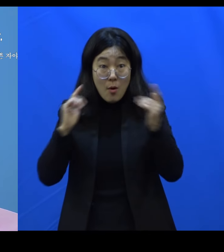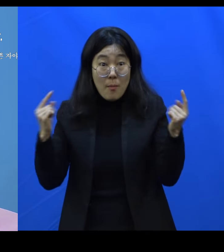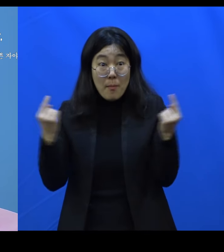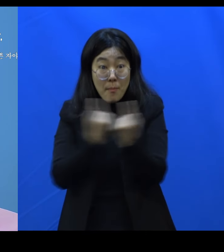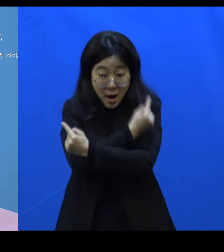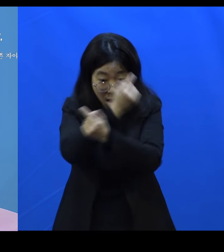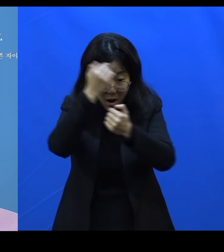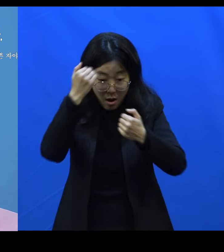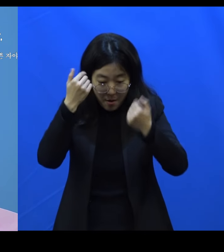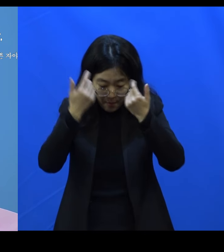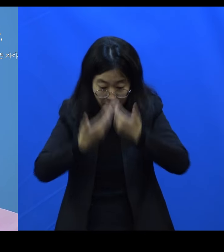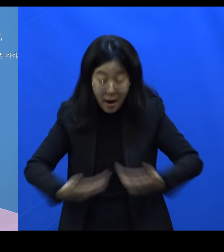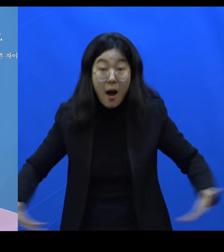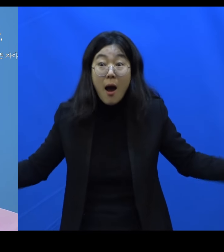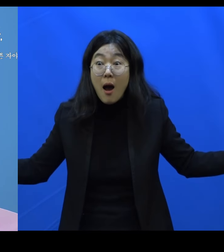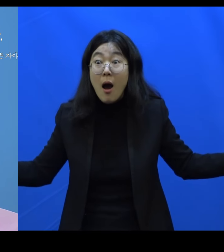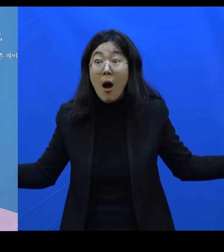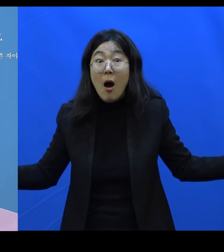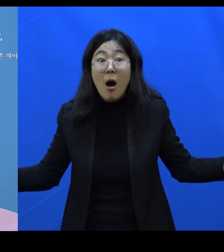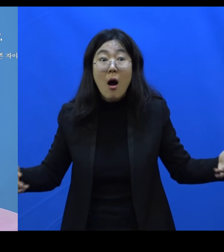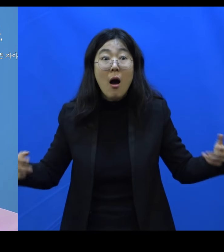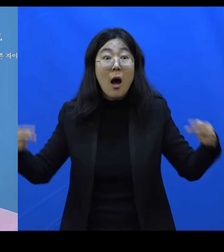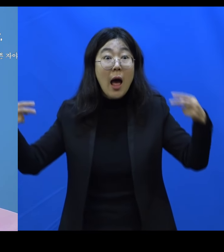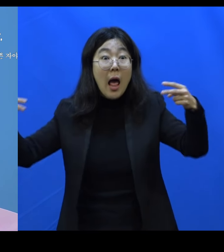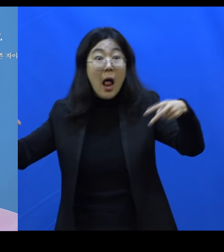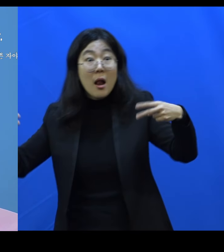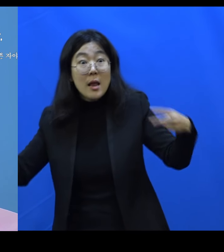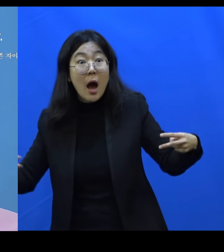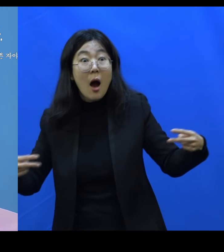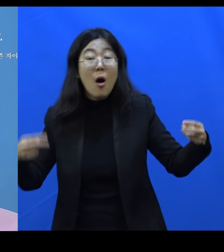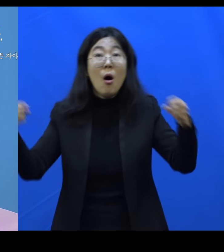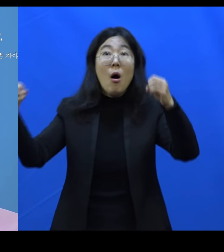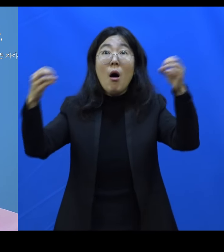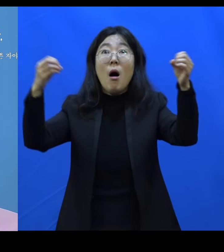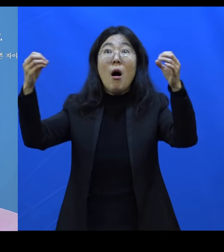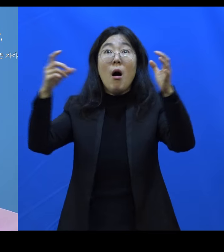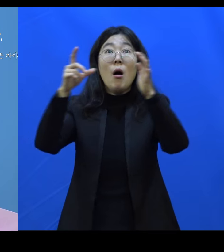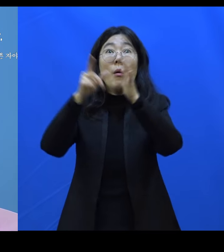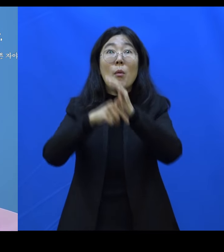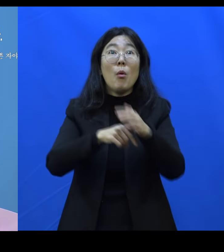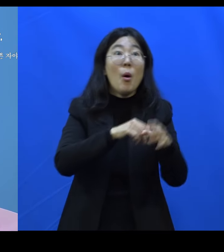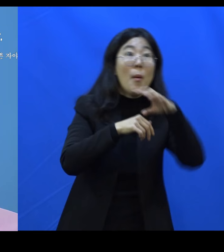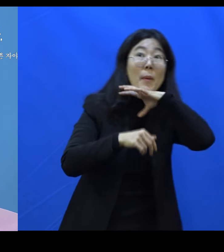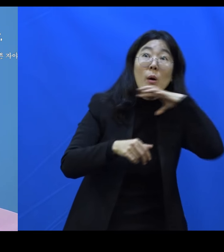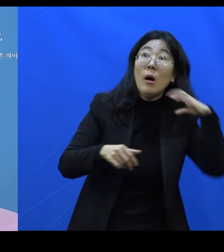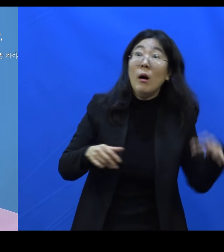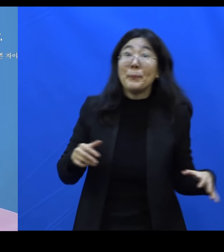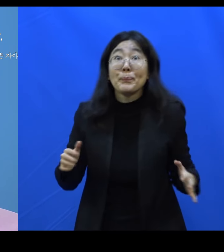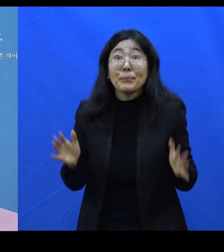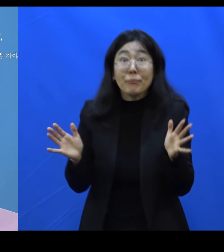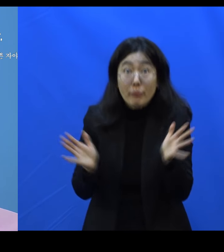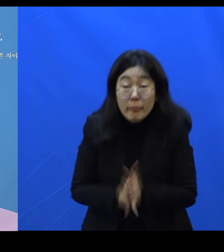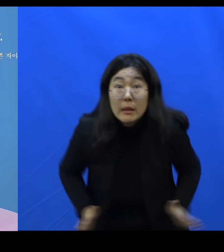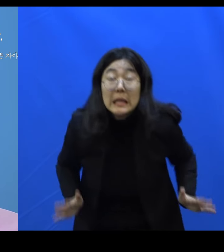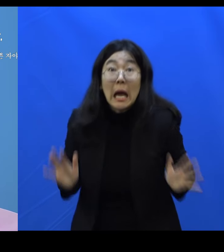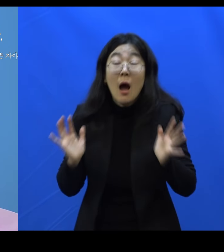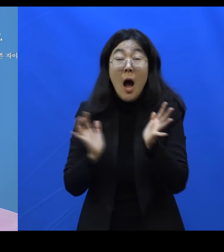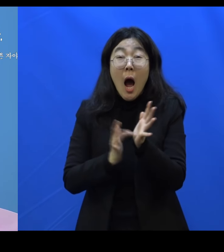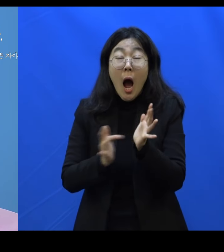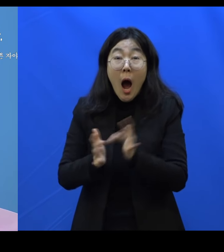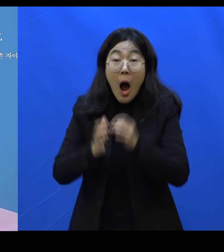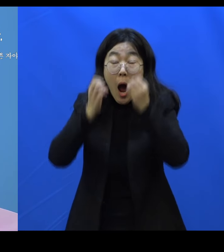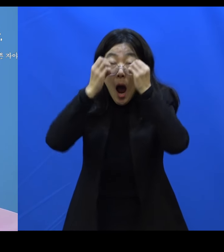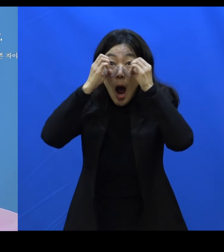하는 그 장면을 목격했던 베드로가 너무 황홀한 거예요. 이보다 더 좋을 수 없는 거예요.